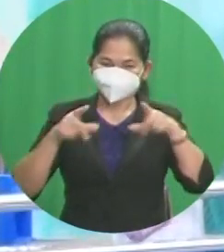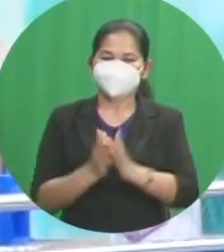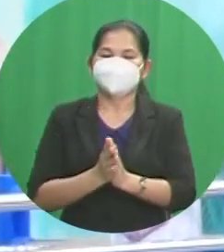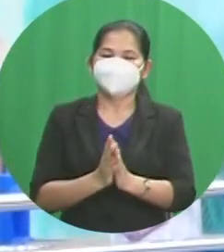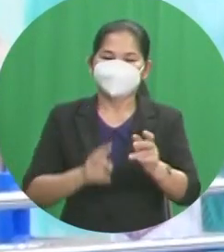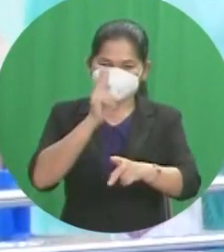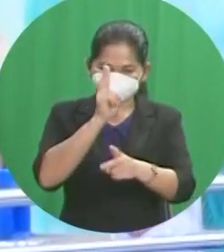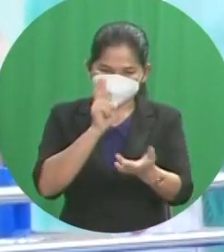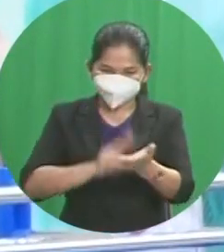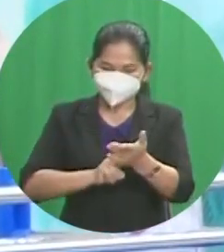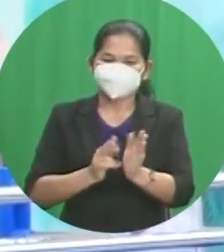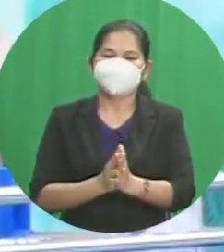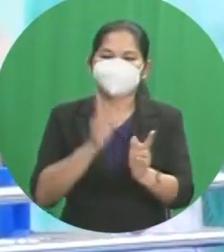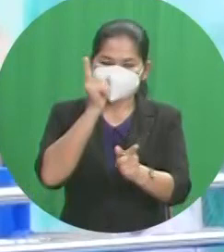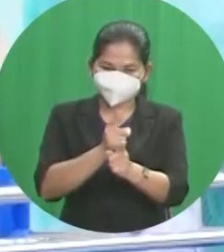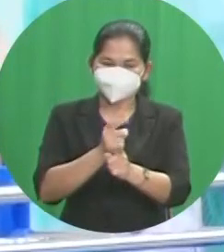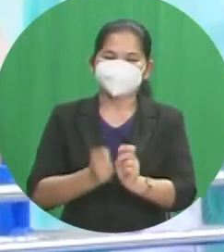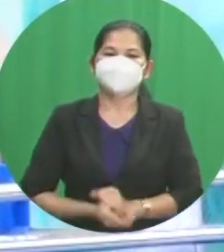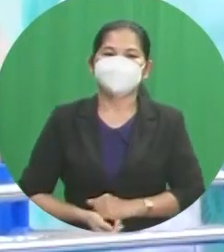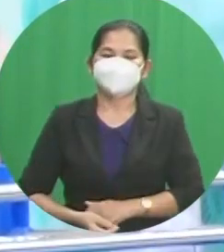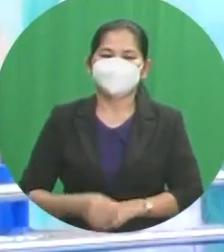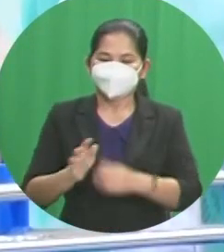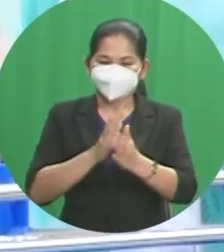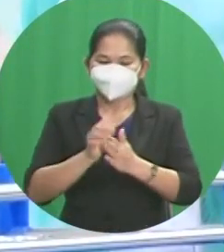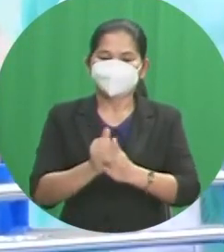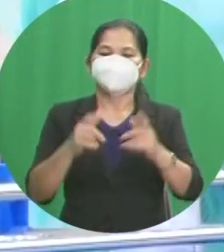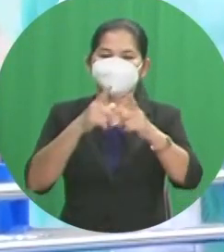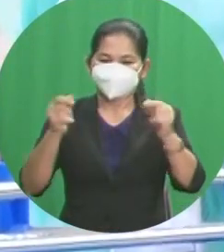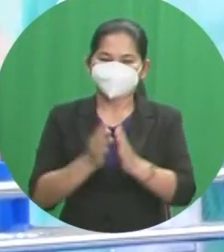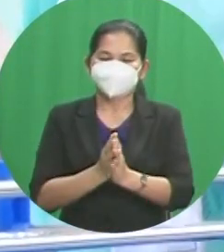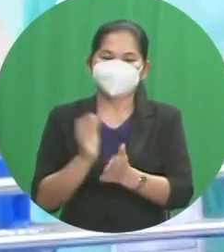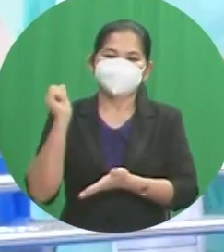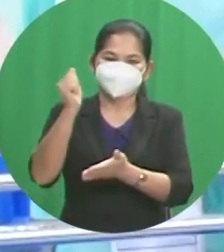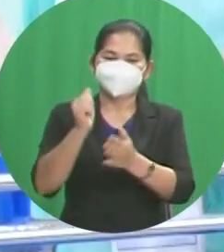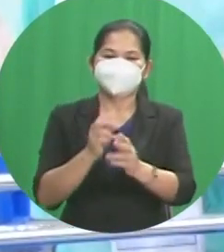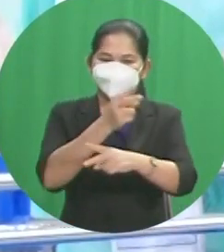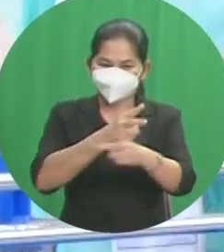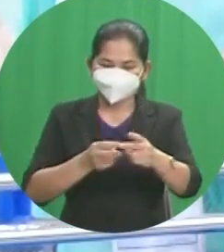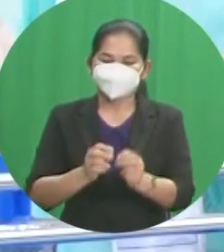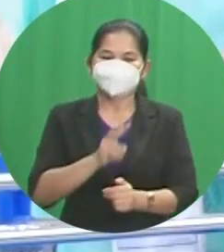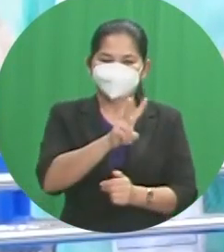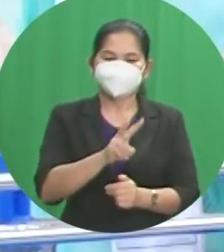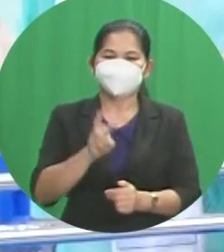ងរក្សាទុកវ៉ាក់សាំងឲ្យបានត្រឹមត្រូវផងដែររដ្ឋាភិបាលជប៉ុនក៏បានផ្តល់ជាកម្ចីប្រមាណ